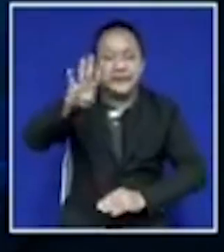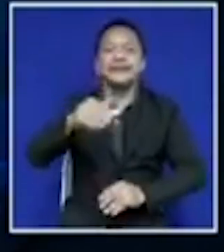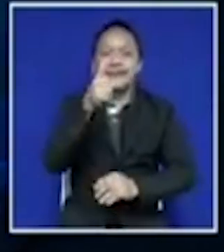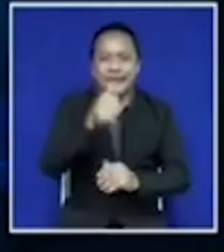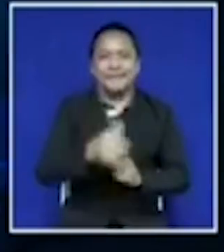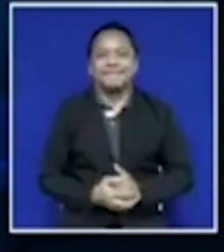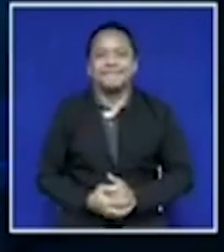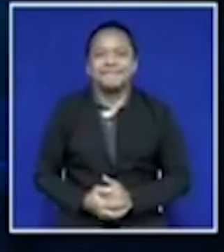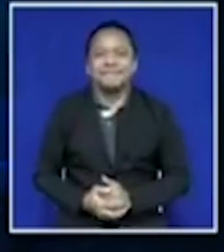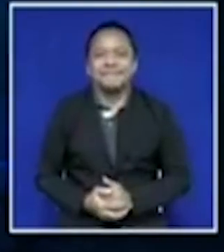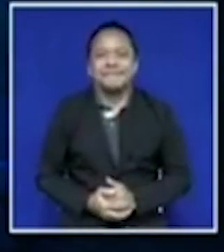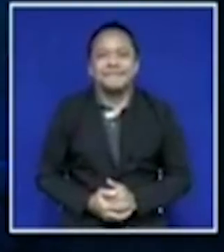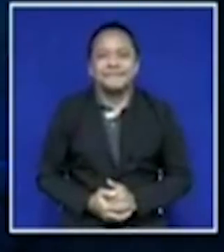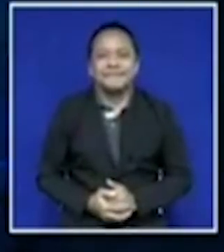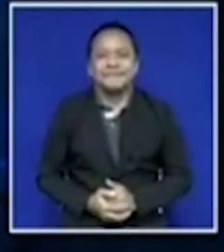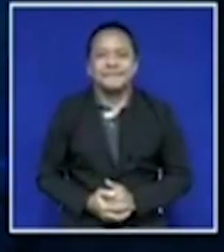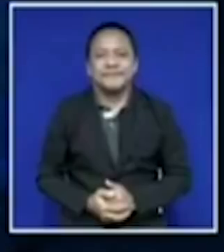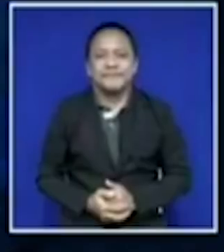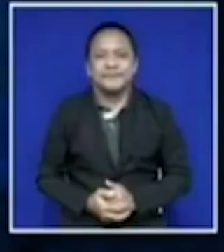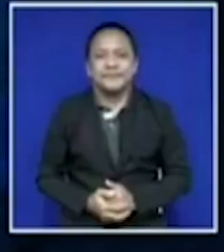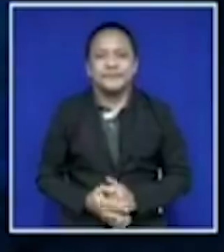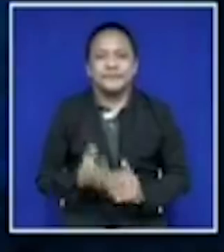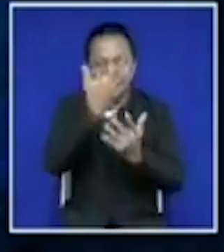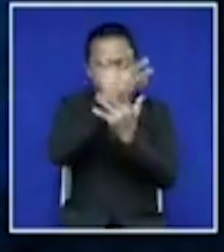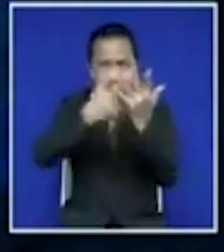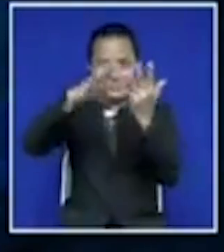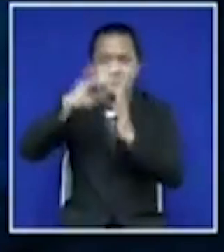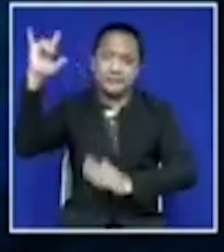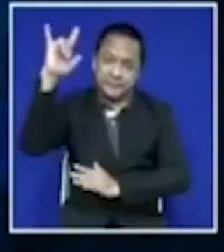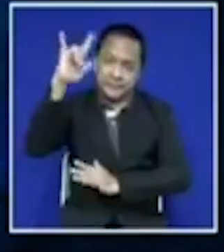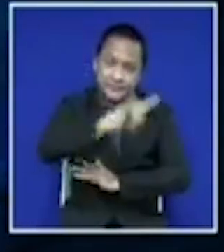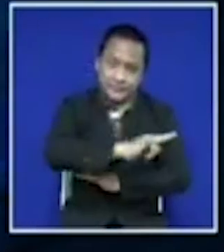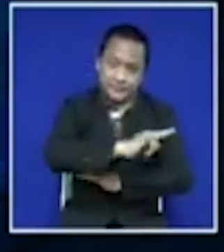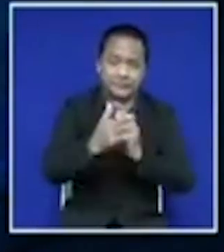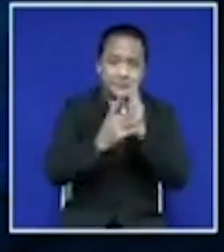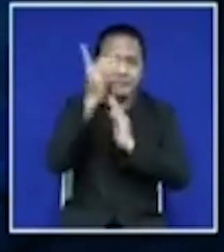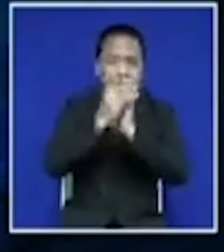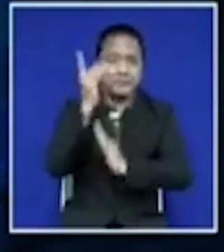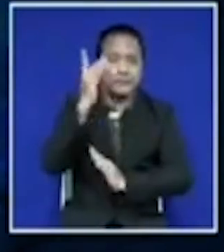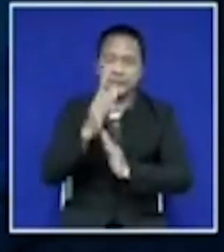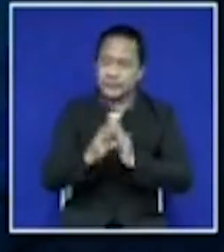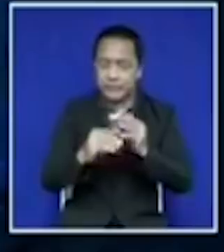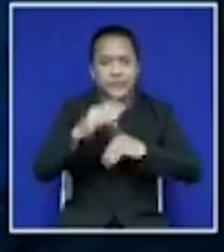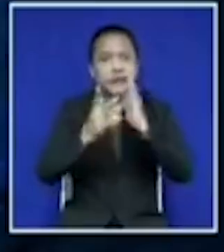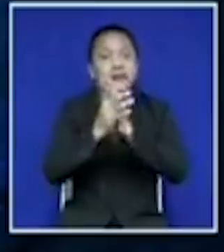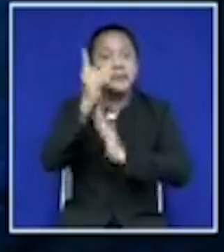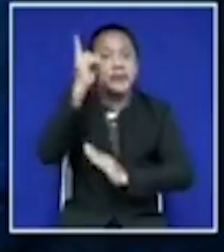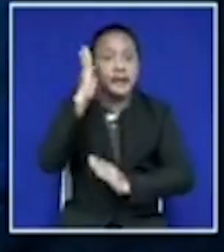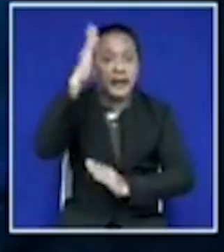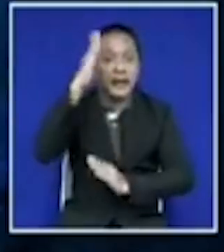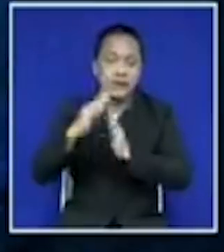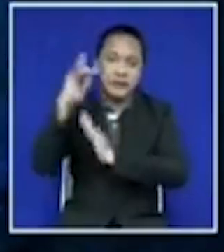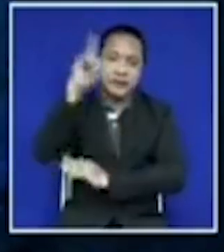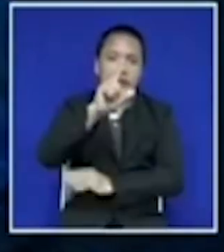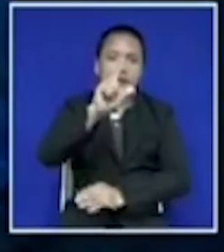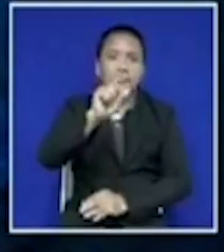ราอย่างเต็มที่นะครับส่วนตารางเที่ยวบินที่จะเข้ามาอีก2สัปดาห์ประธานโทษครับอีก1สัปดาห์ก็คือถึงวันที่